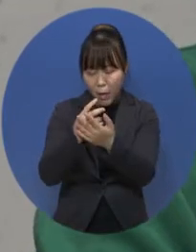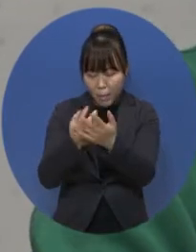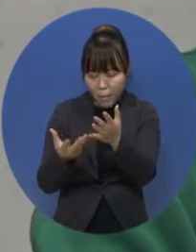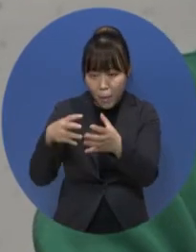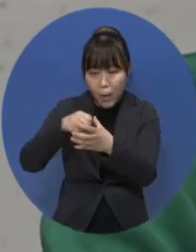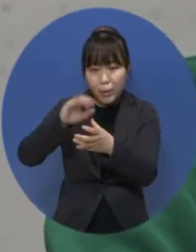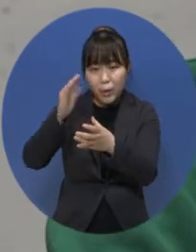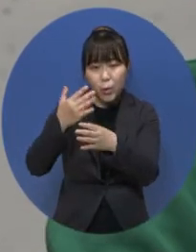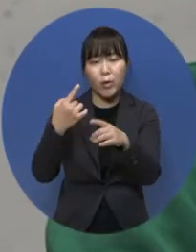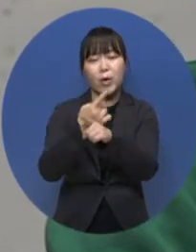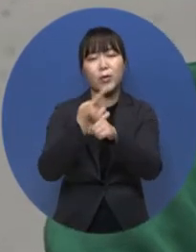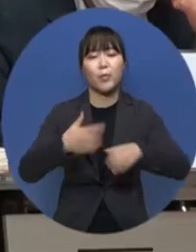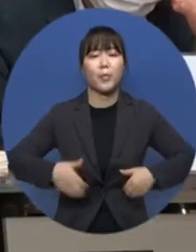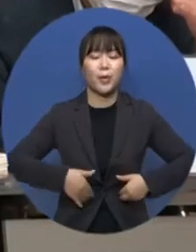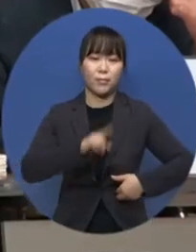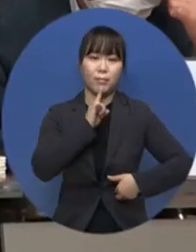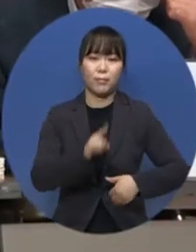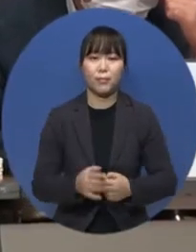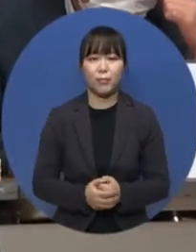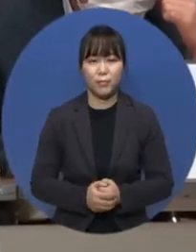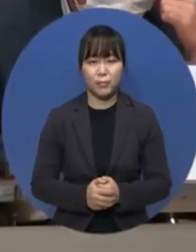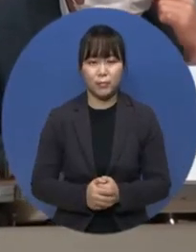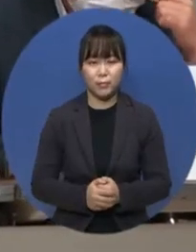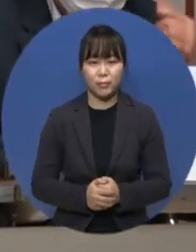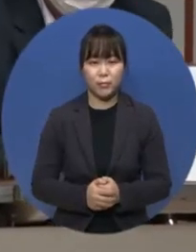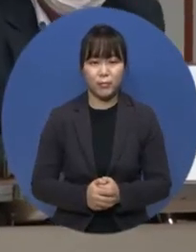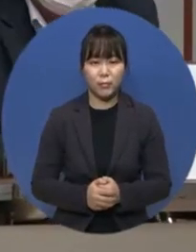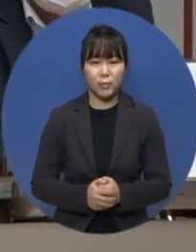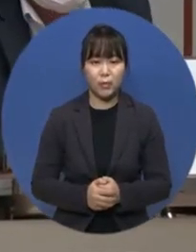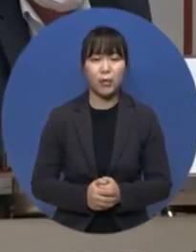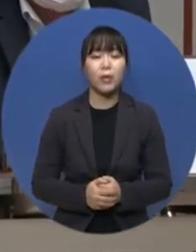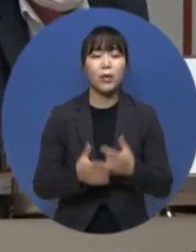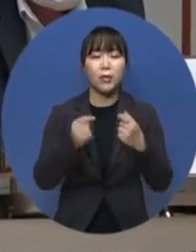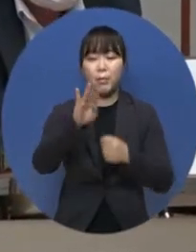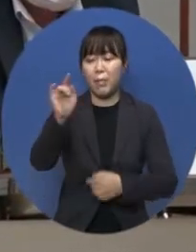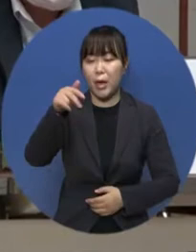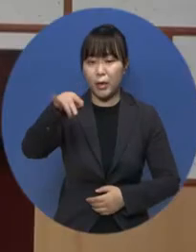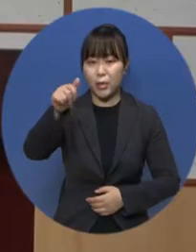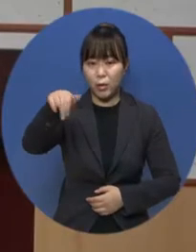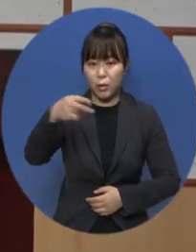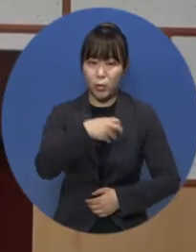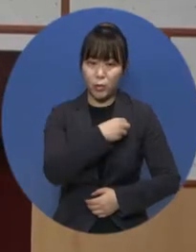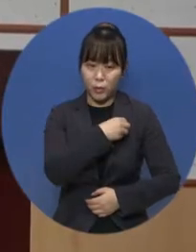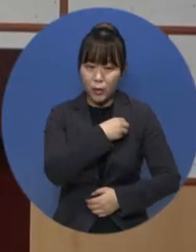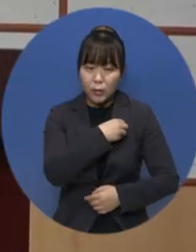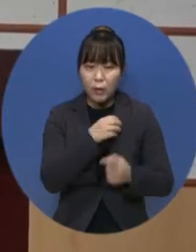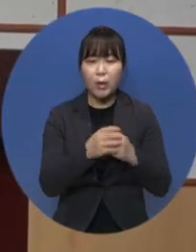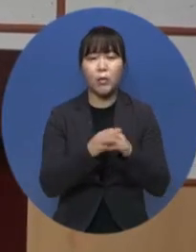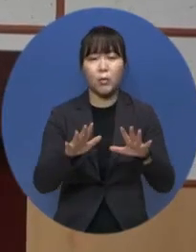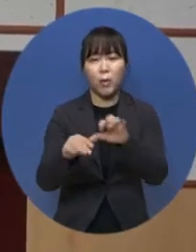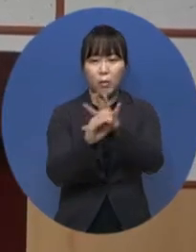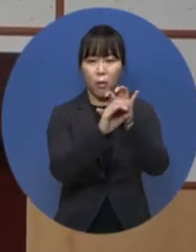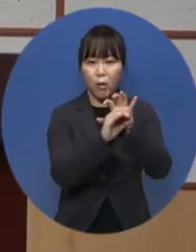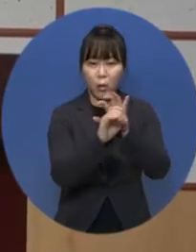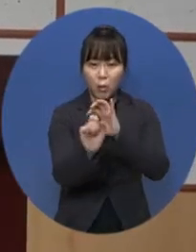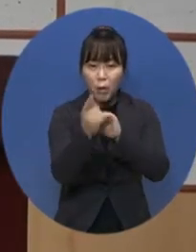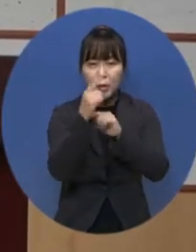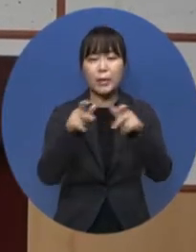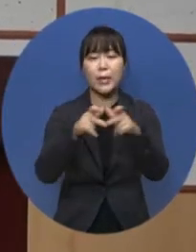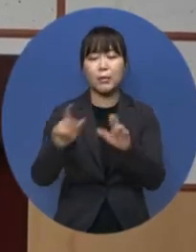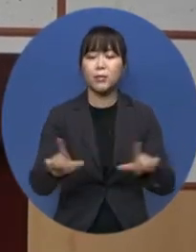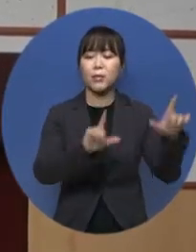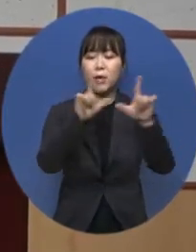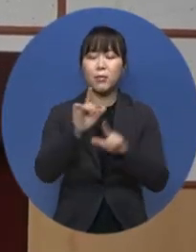개선될 것이라고 지적했습니다. 국회 배진규 의원은 이번에 코로나19 확산에 따른 장애인들의